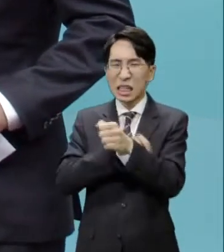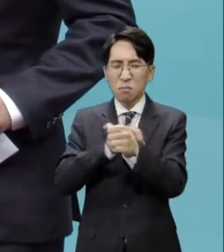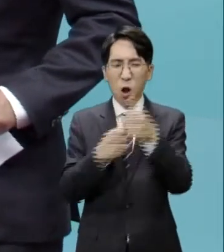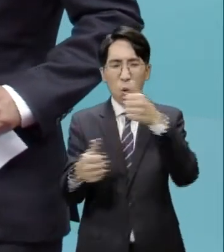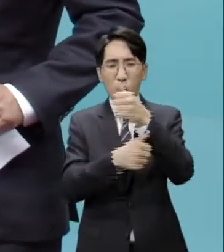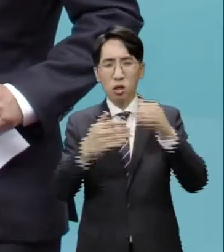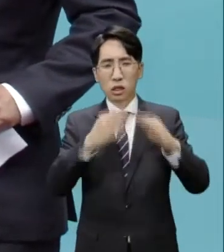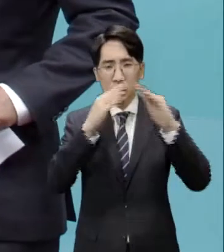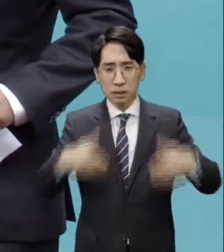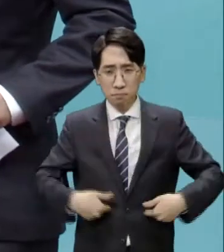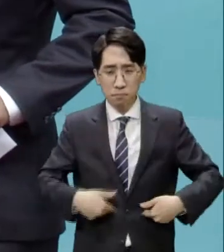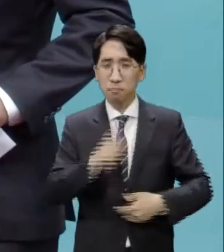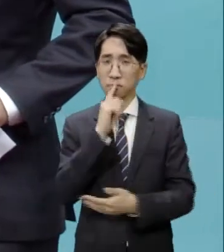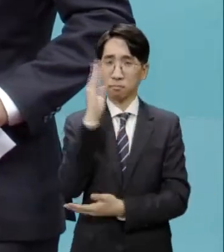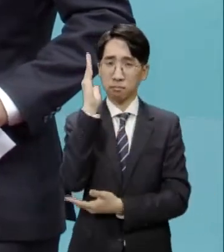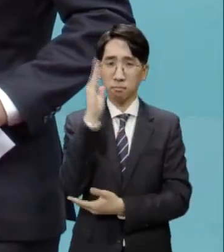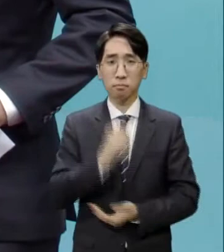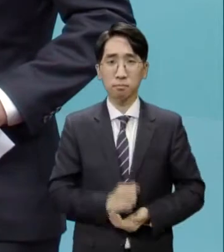직접 들어보시죠